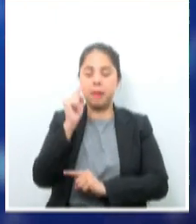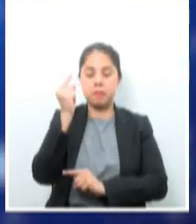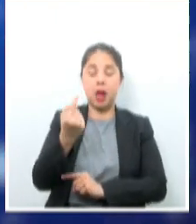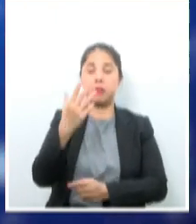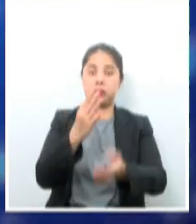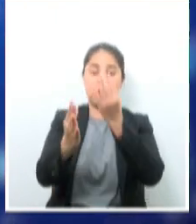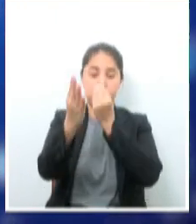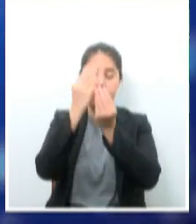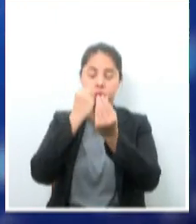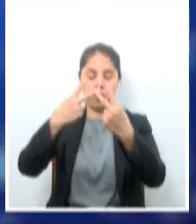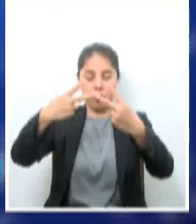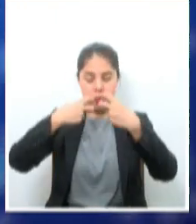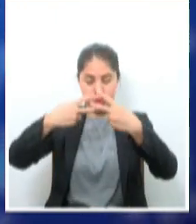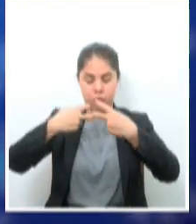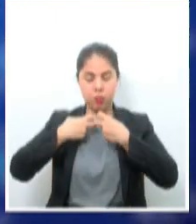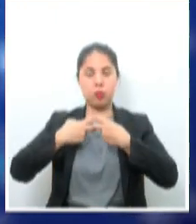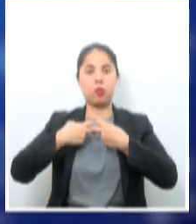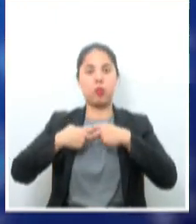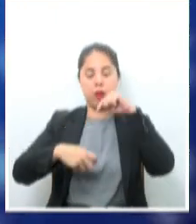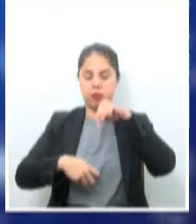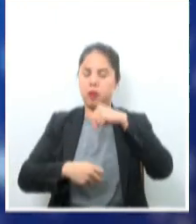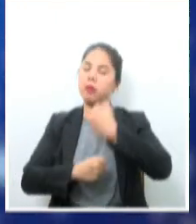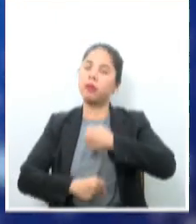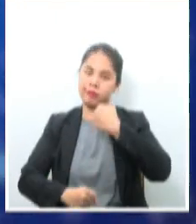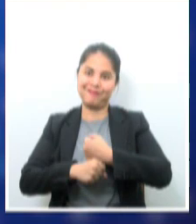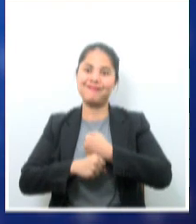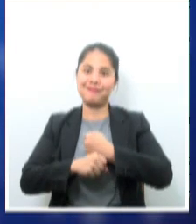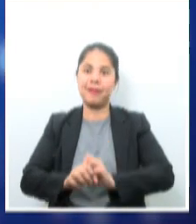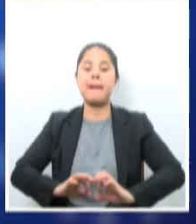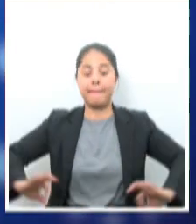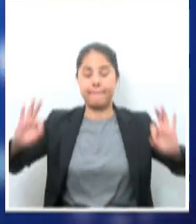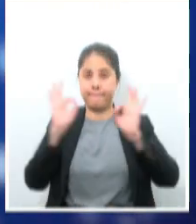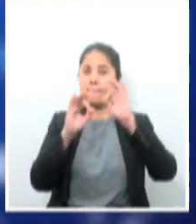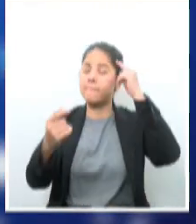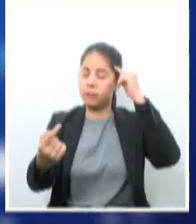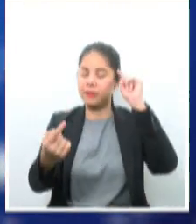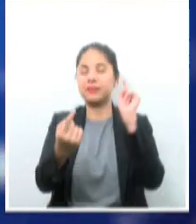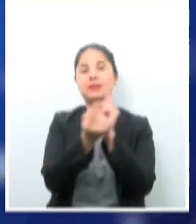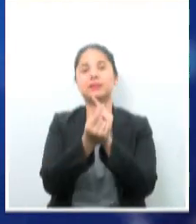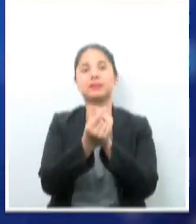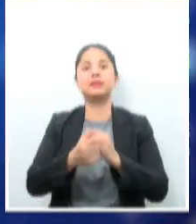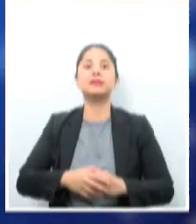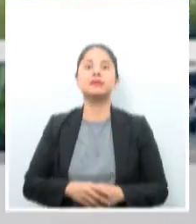รู้การหาตัวเองนะครับเป็นสิ่งที่เป็นกระบวนการที่ต้องทำอย่างต่อเนื่องแล้วก็ต้องผ่านการกำลังทำนะครับ